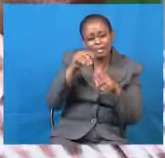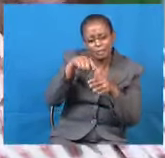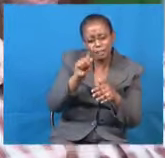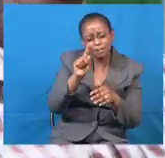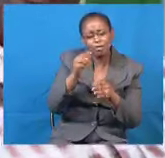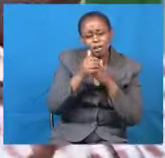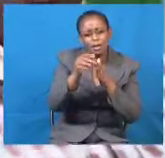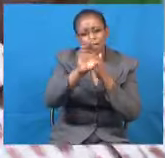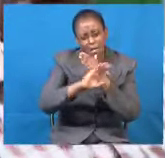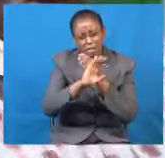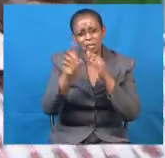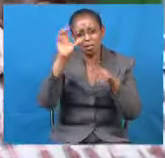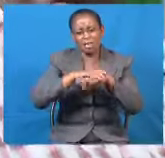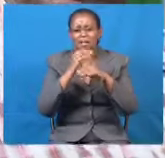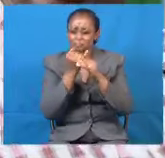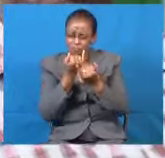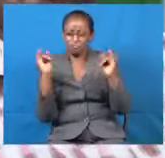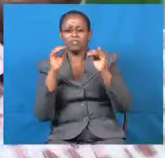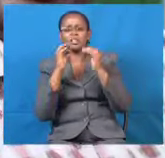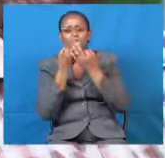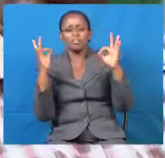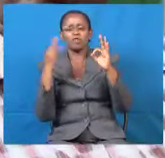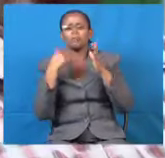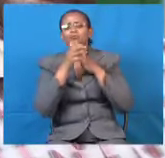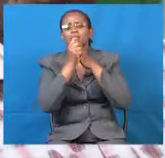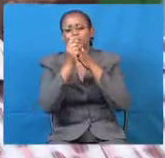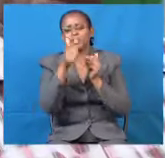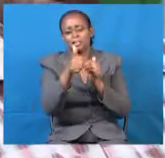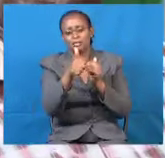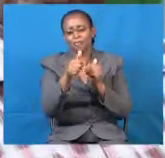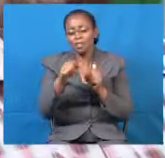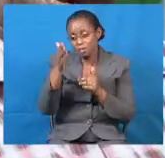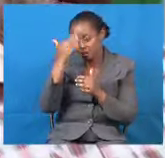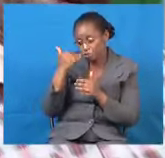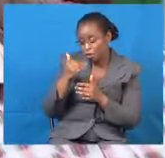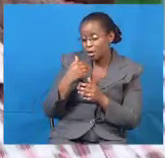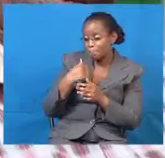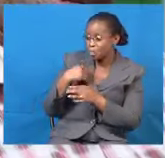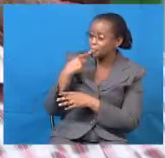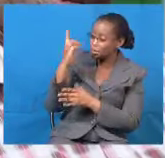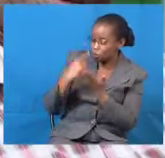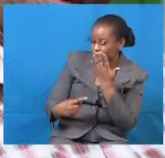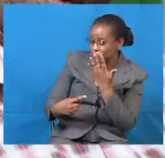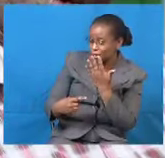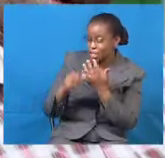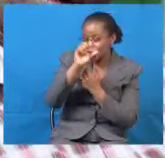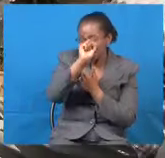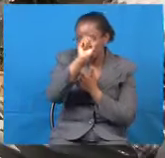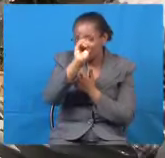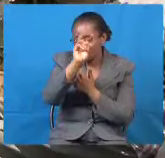kwa wenye na pia vile vile kuwe kuj mamlaka ya kuta Wala wao wenye kwa wenye sasi ndio maana babu